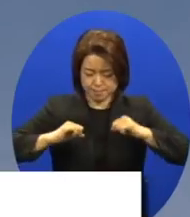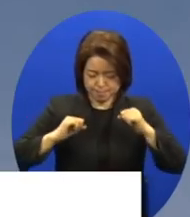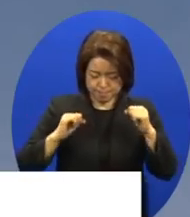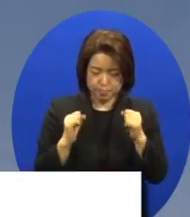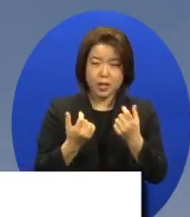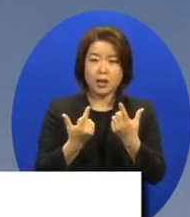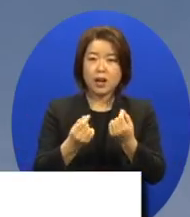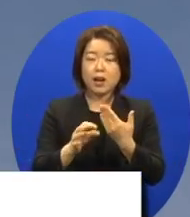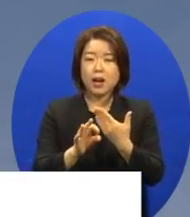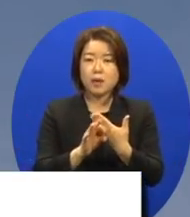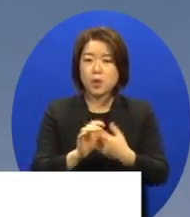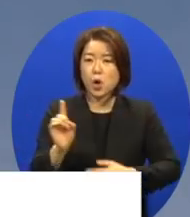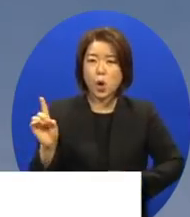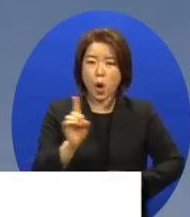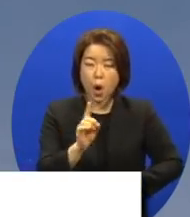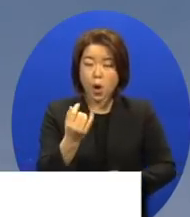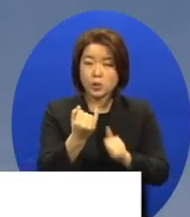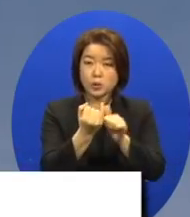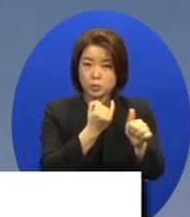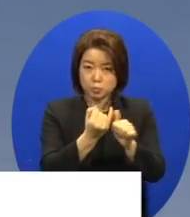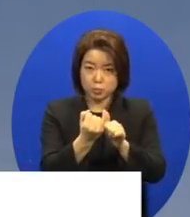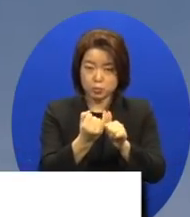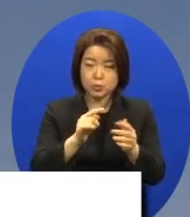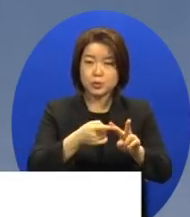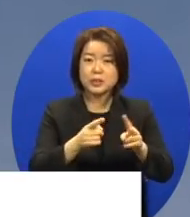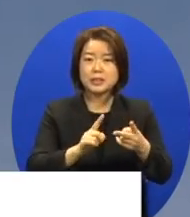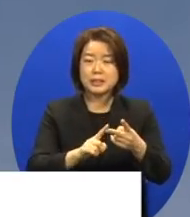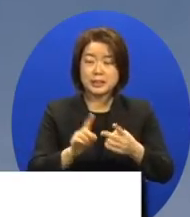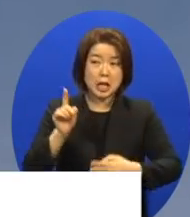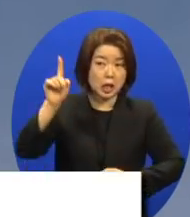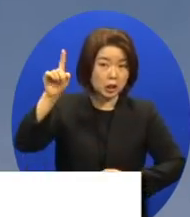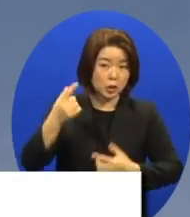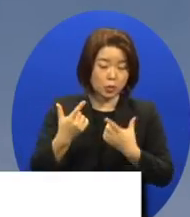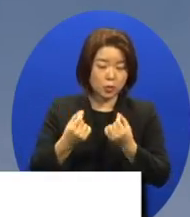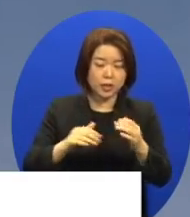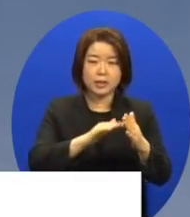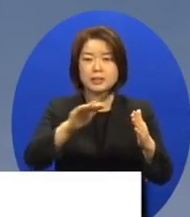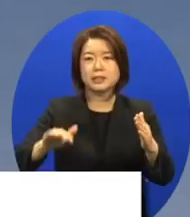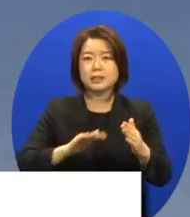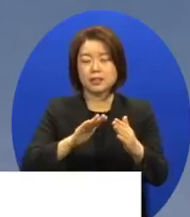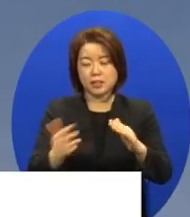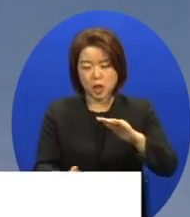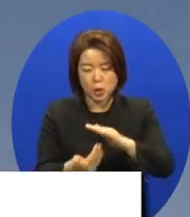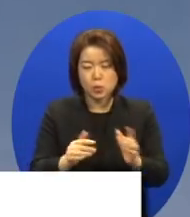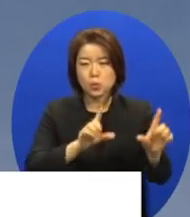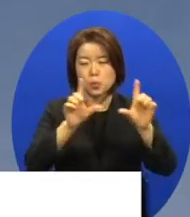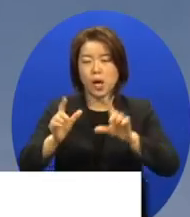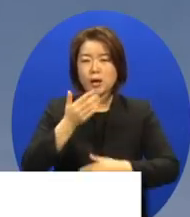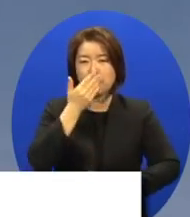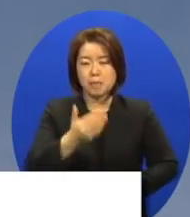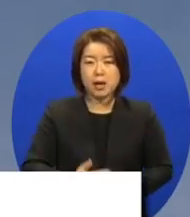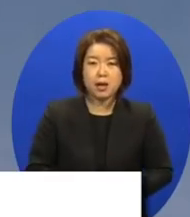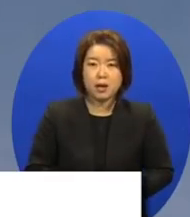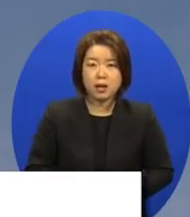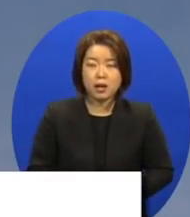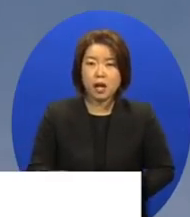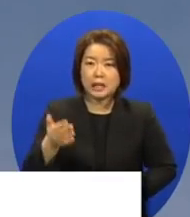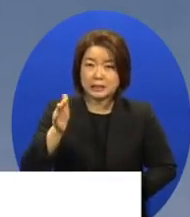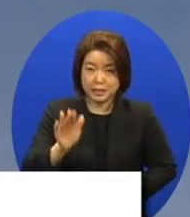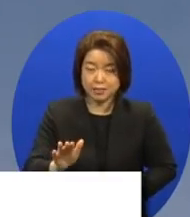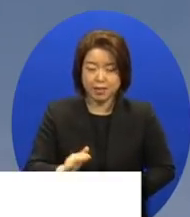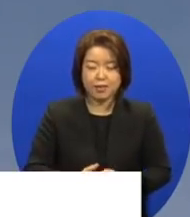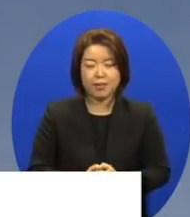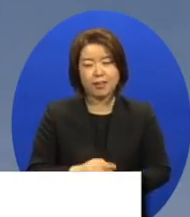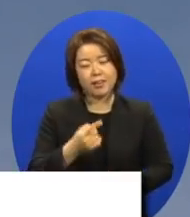어느 부부나 정말 천국 같은 가정을 이루어 살게 되어 있습니다 그런데 이